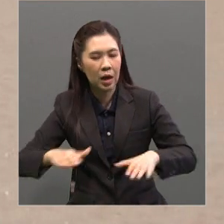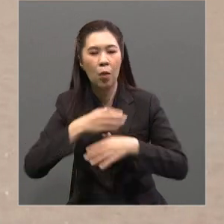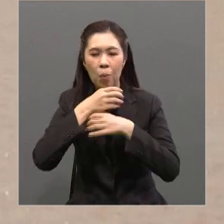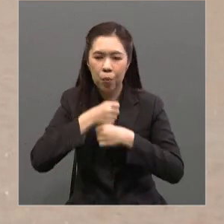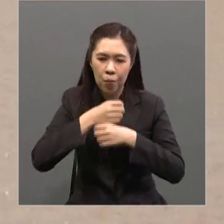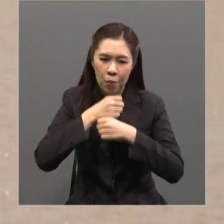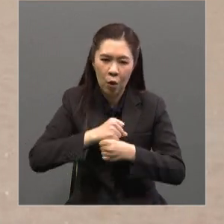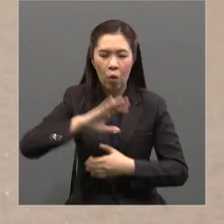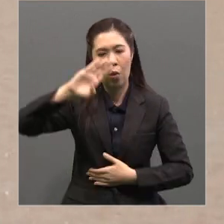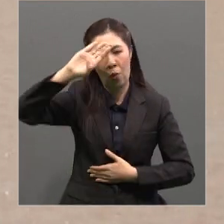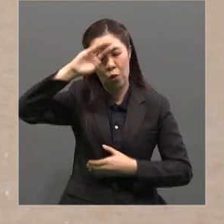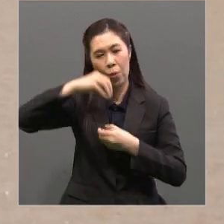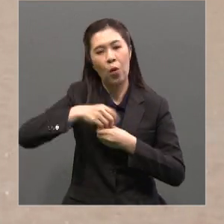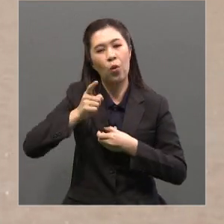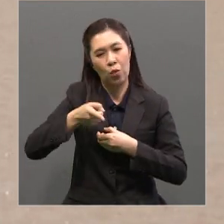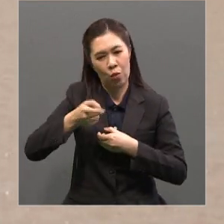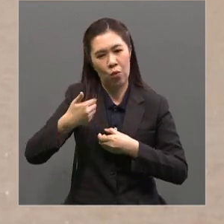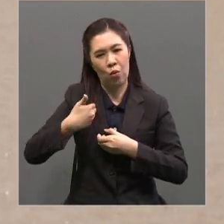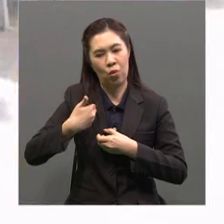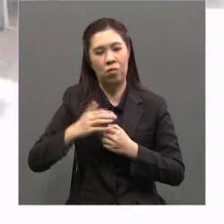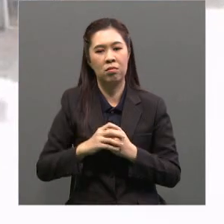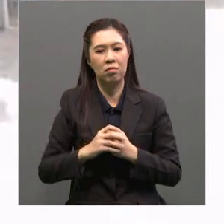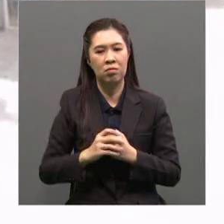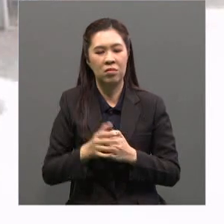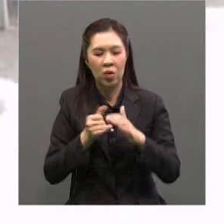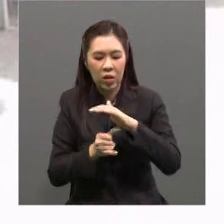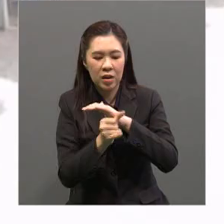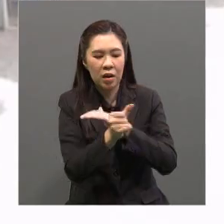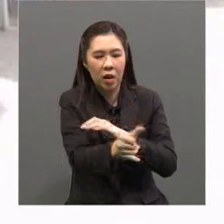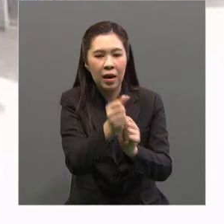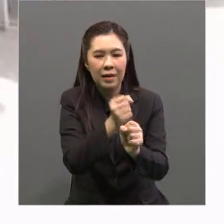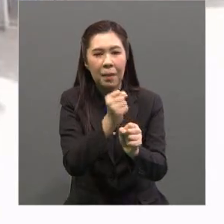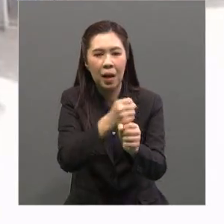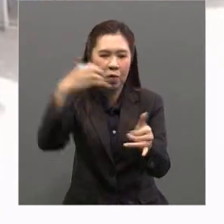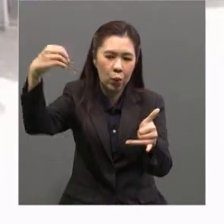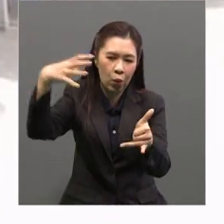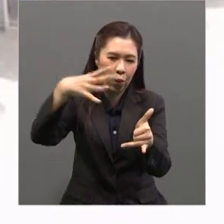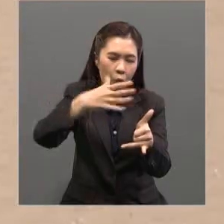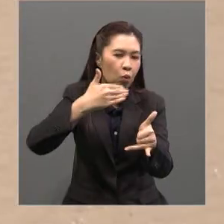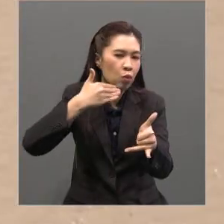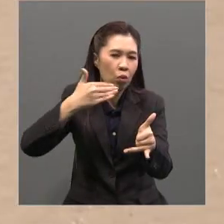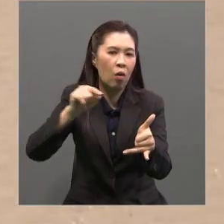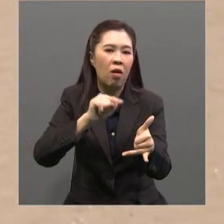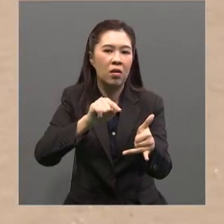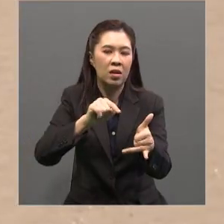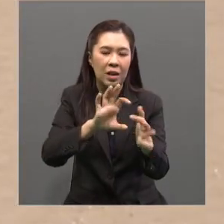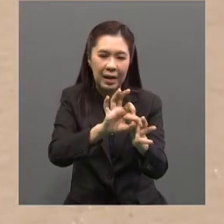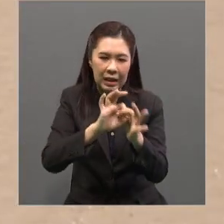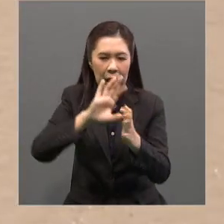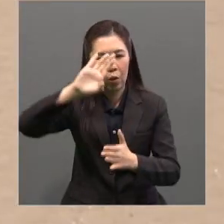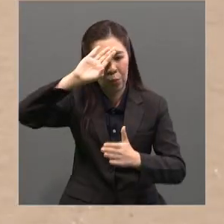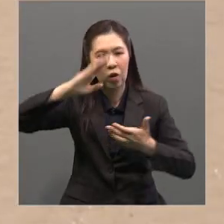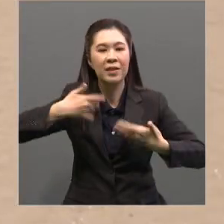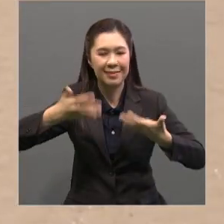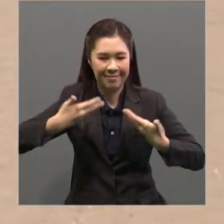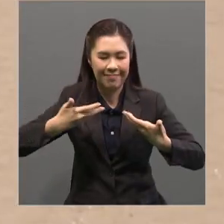ผู้ที่มีโรคประจำตัวหรือว่าคนที่อาจจะต้องทำงานกลางแจ้งนานๆค่ะคือมันอาจจะรุนแรงถึงขั้นเป็นโรคลมแดดหรือว่าฮีทสโตรก